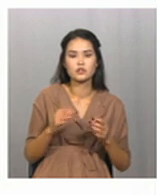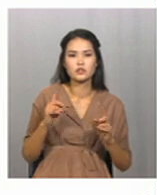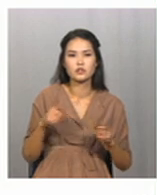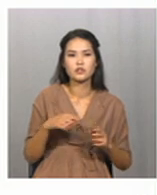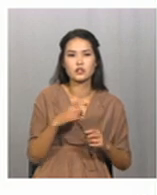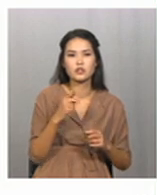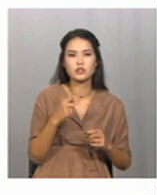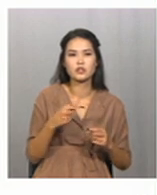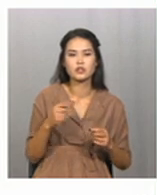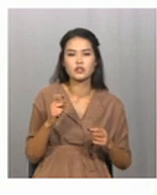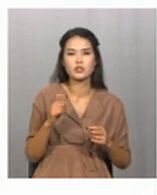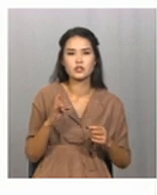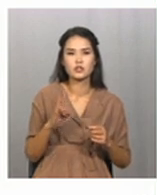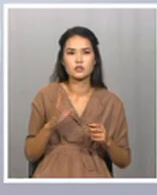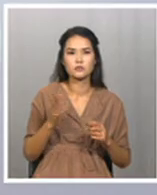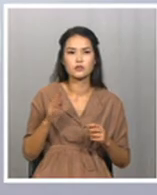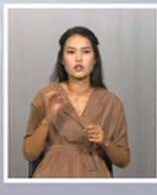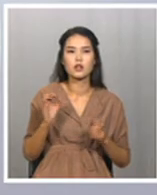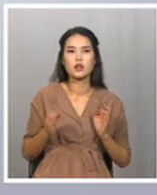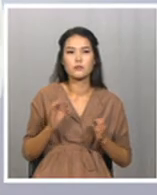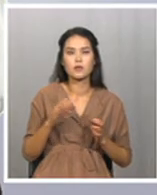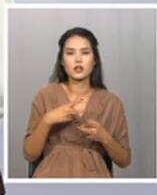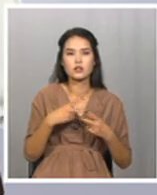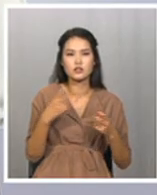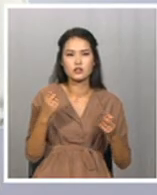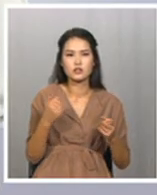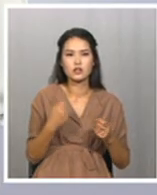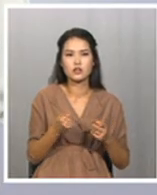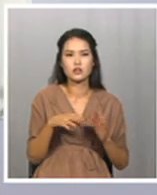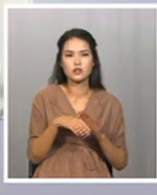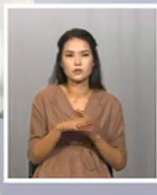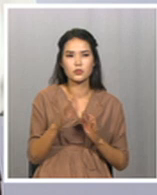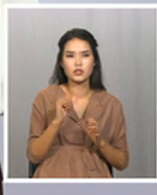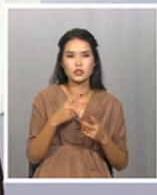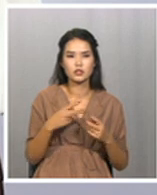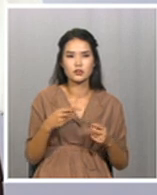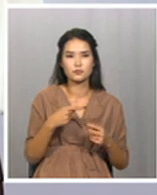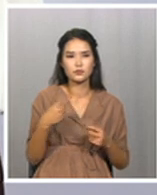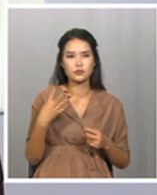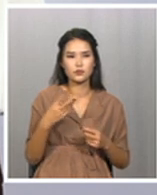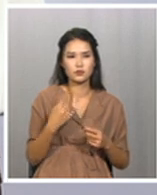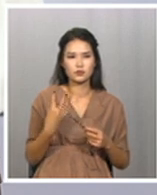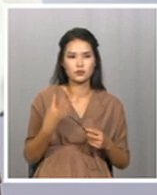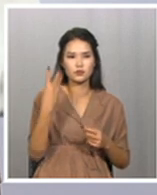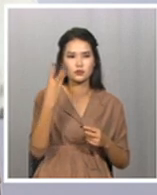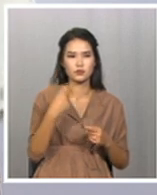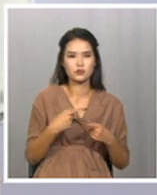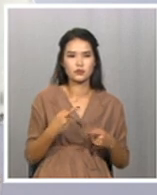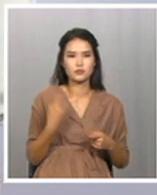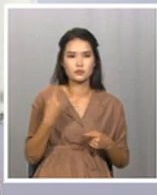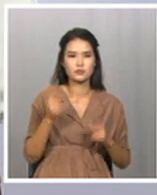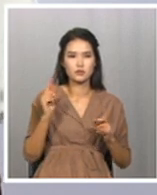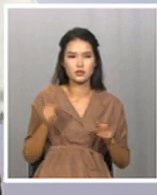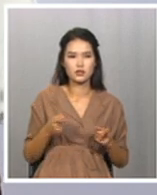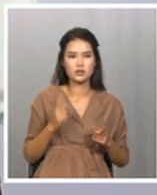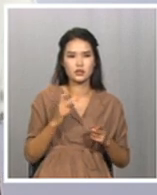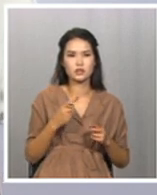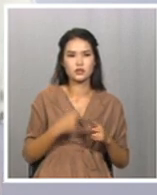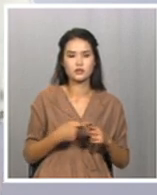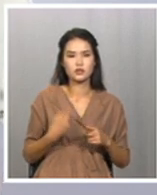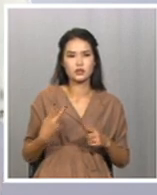коэффициенті көбейтілген x минус x 0. Орнына қоятын болсақ, игірік 0-дің мәні минус 4-бітін 4-ден 3, k бұрыштық коэффициент